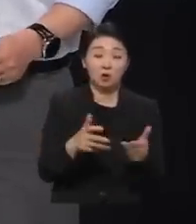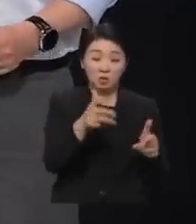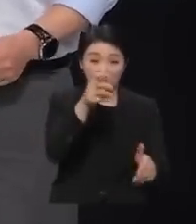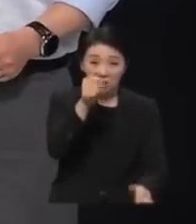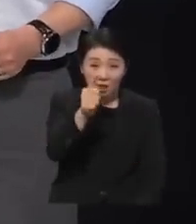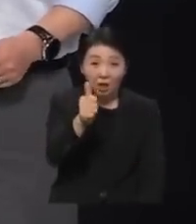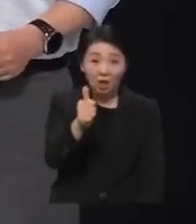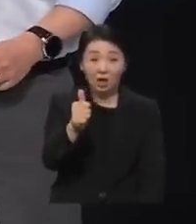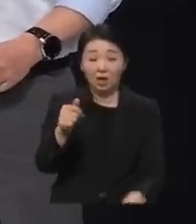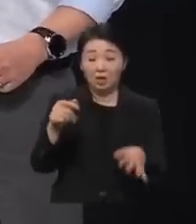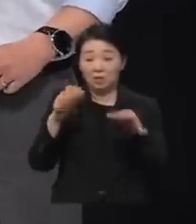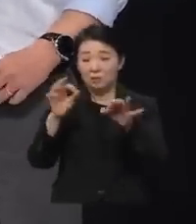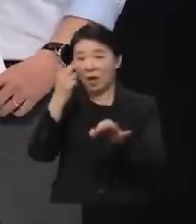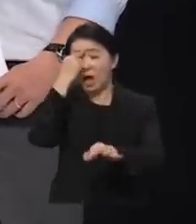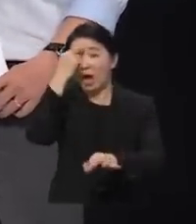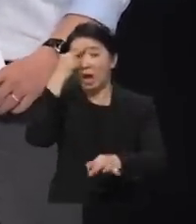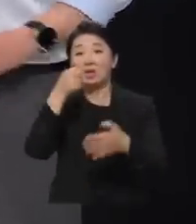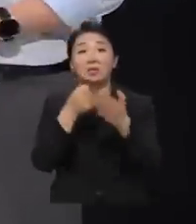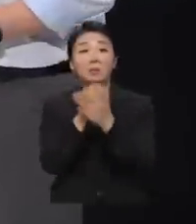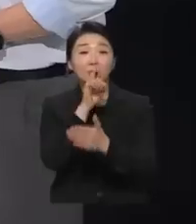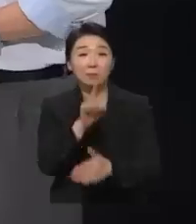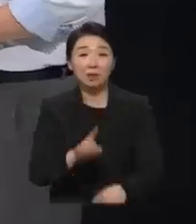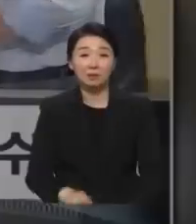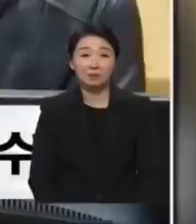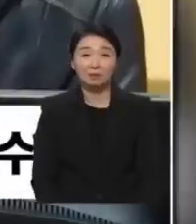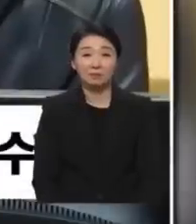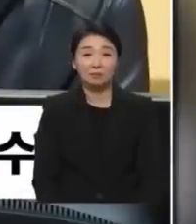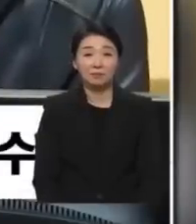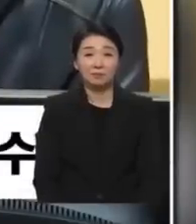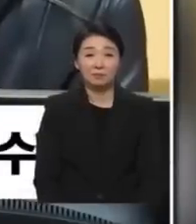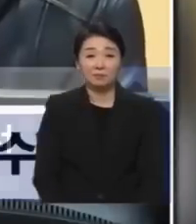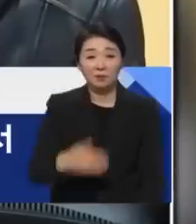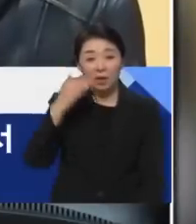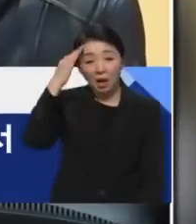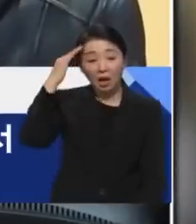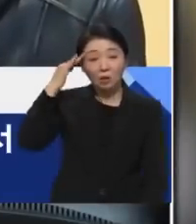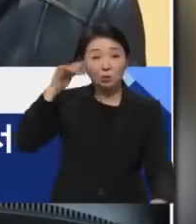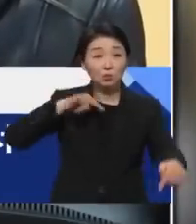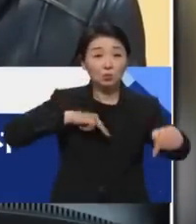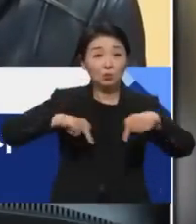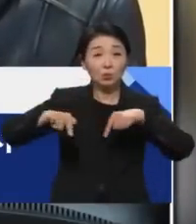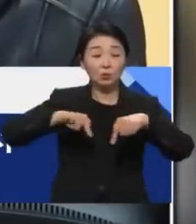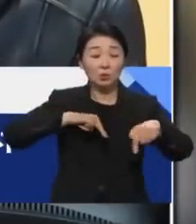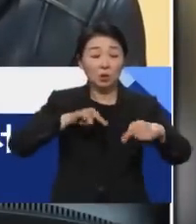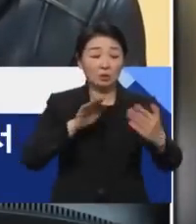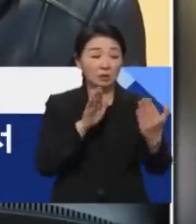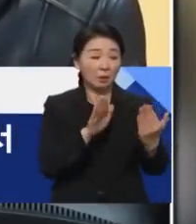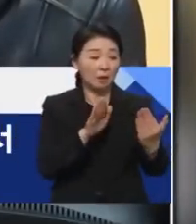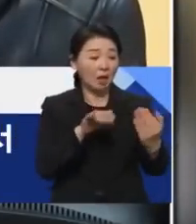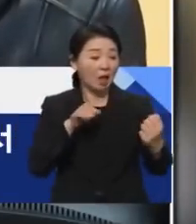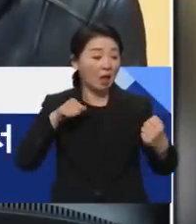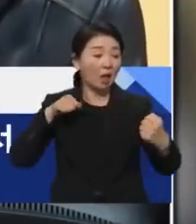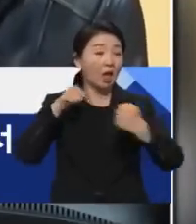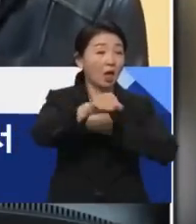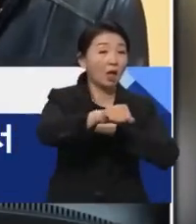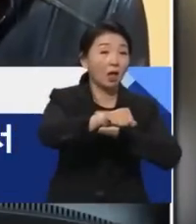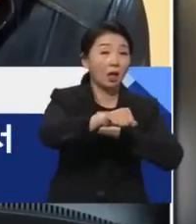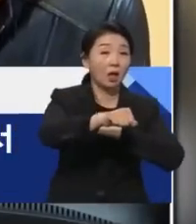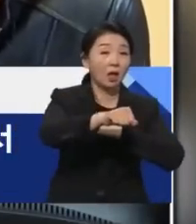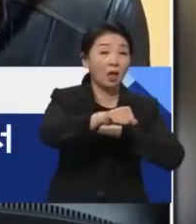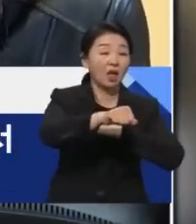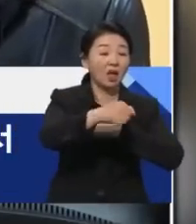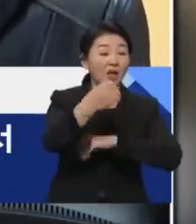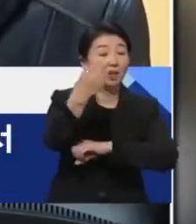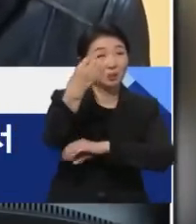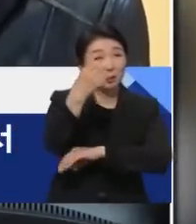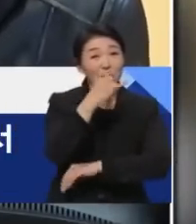때문이다. 직격을 하고 나섰습니다. 우리나라 정치는 서로 상대방에게 주먹 휘두르는 것이 근본으로